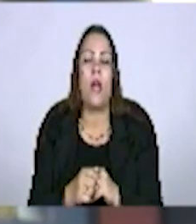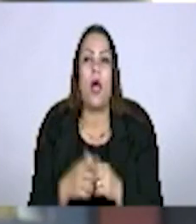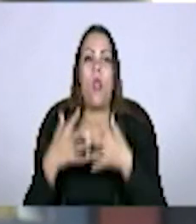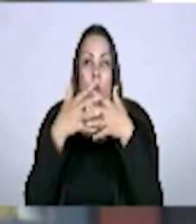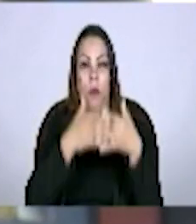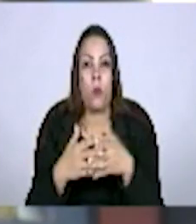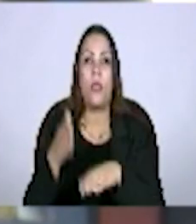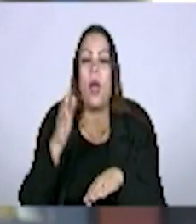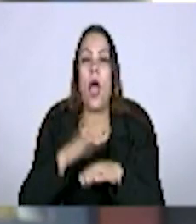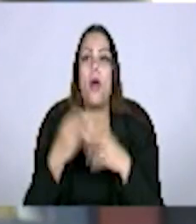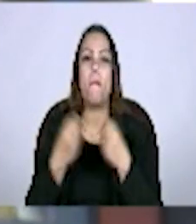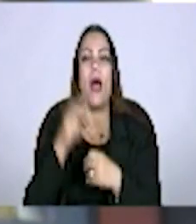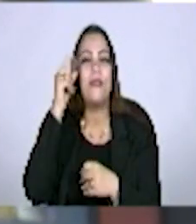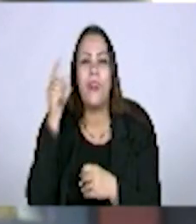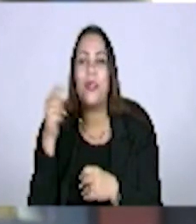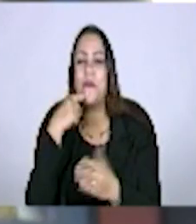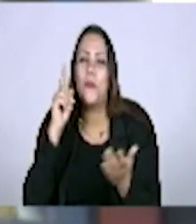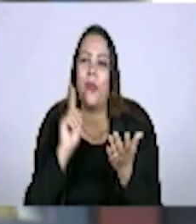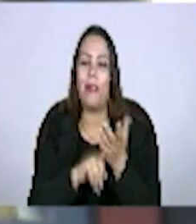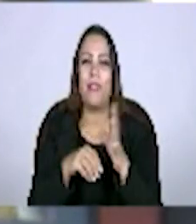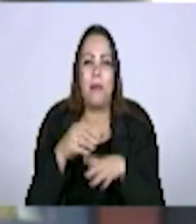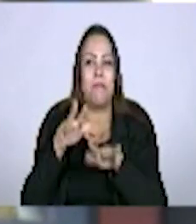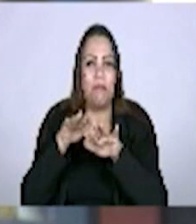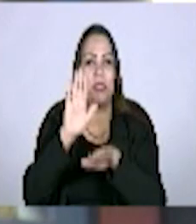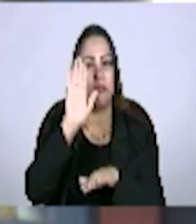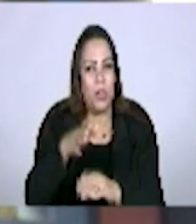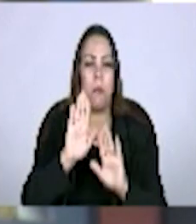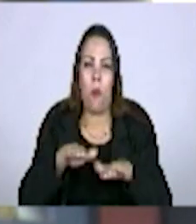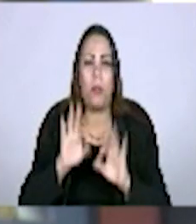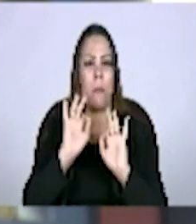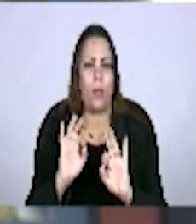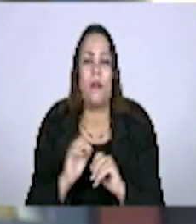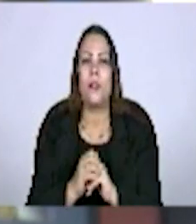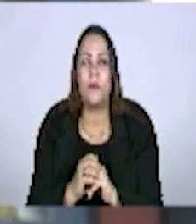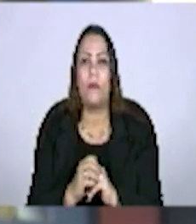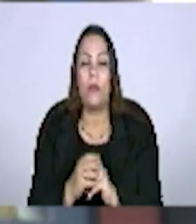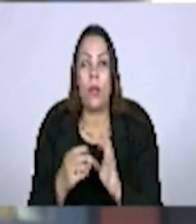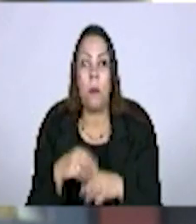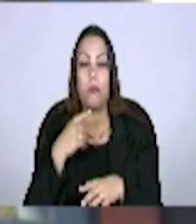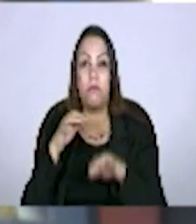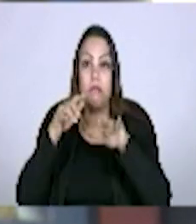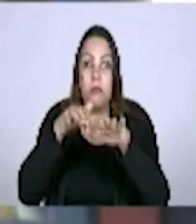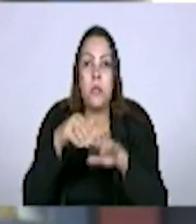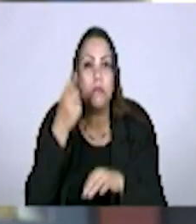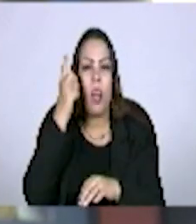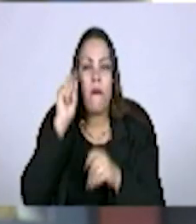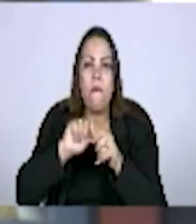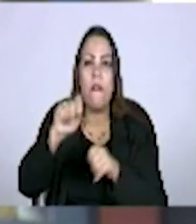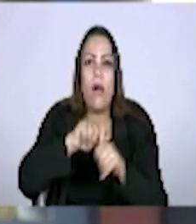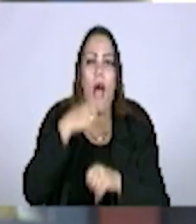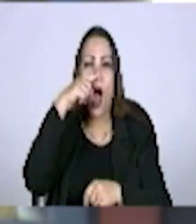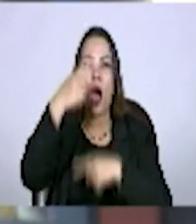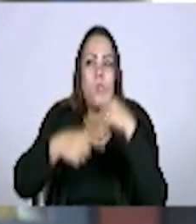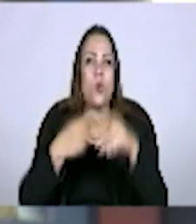المتحده لكن على الجانب الاسرائيلي بيؤكد ان مساله الاجتياح دي قائمه وهو اجتياح ايضا غير معروف الابعاد لانه ممكن